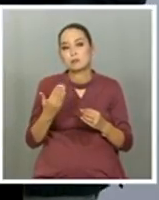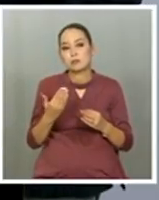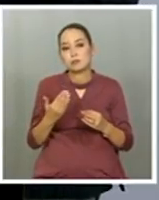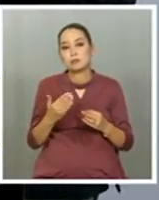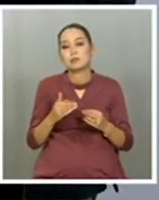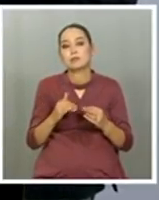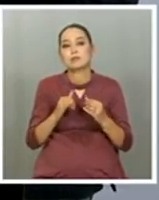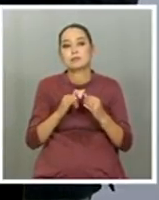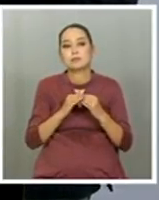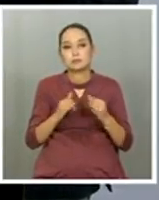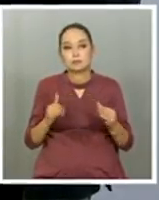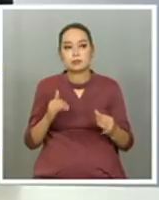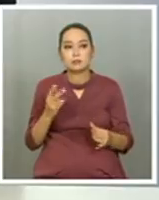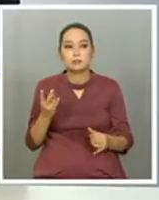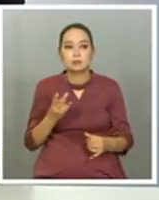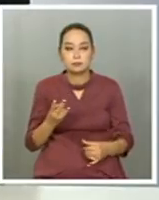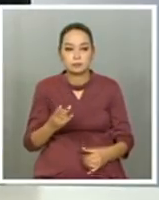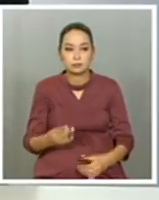мүмкін.